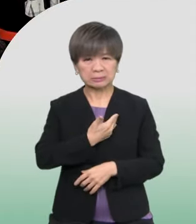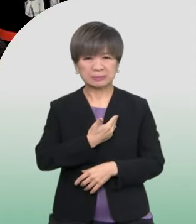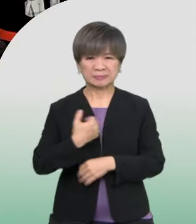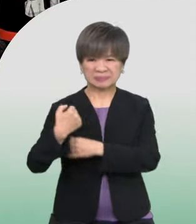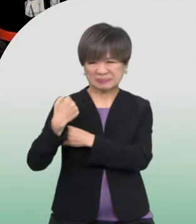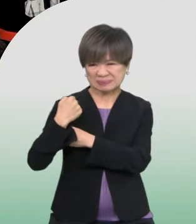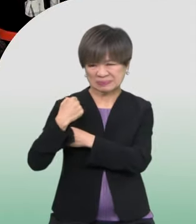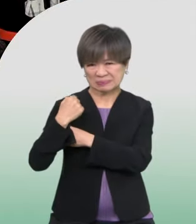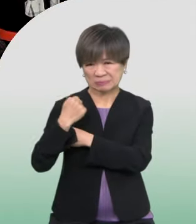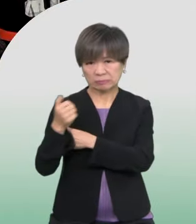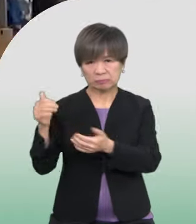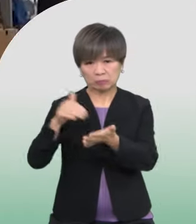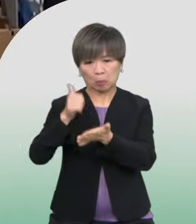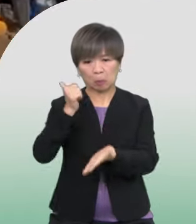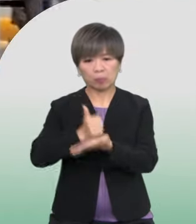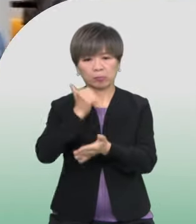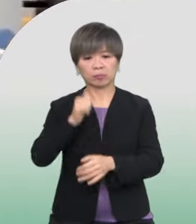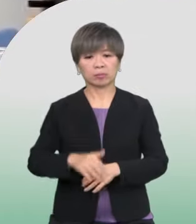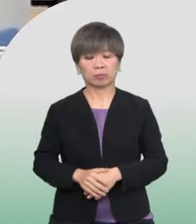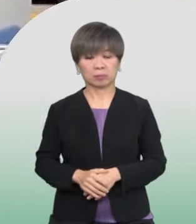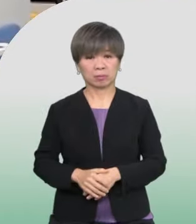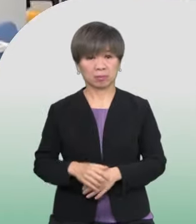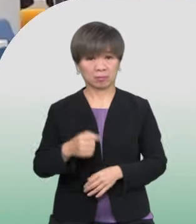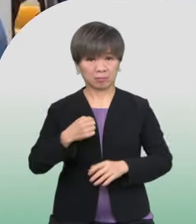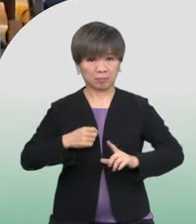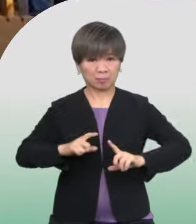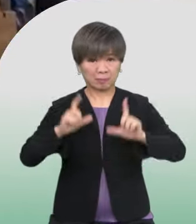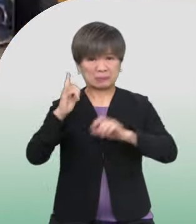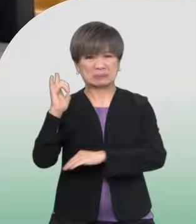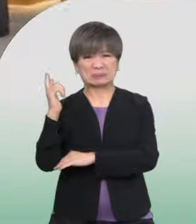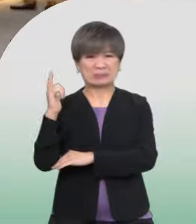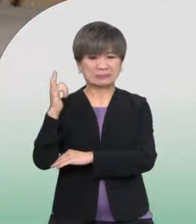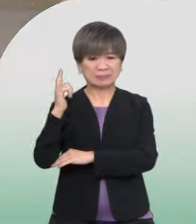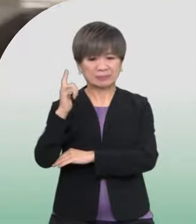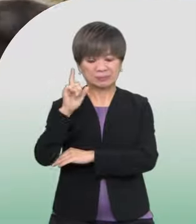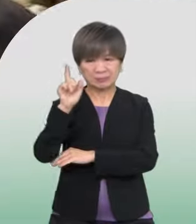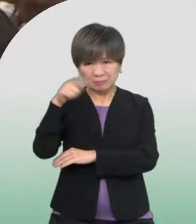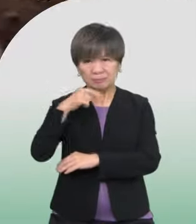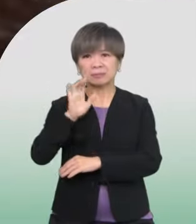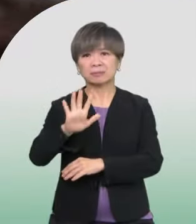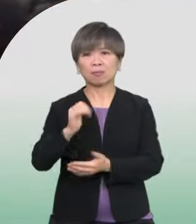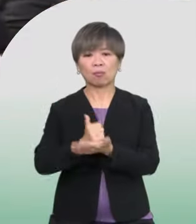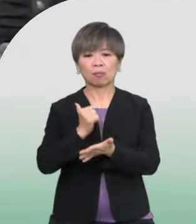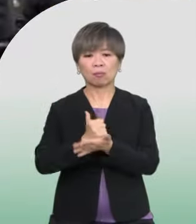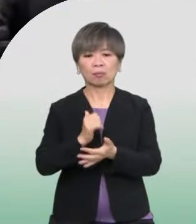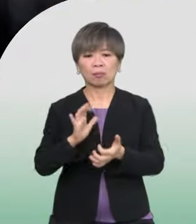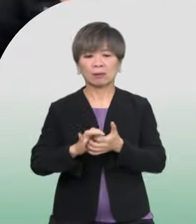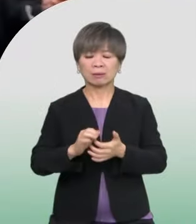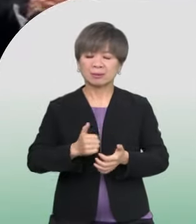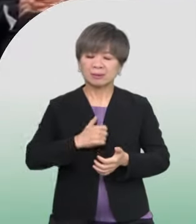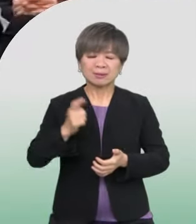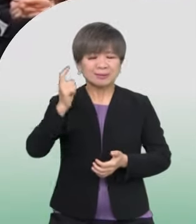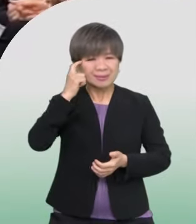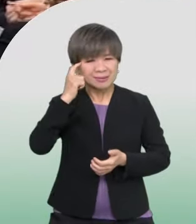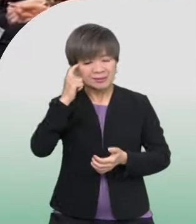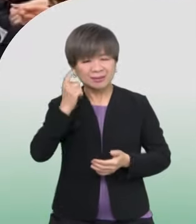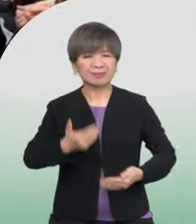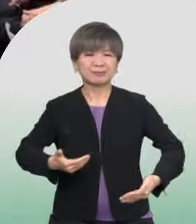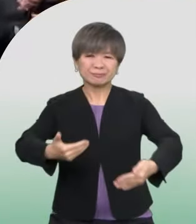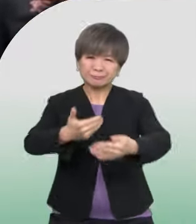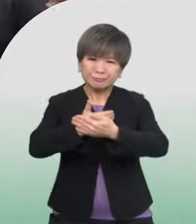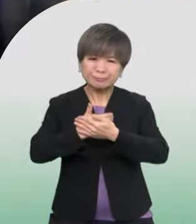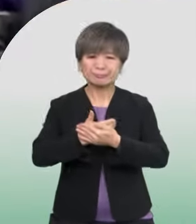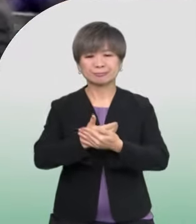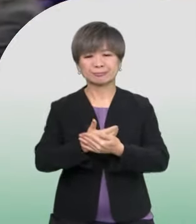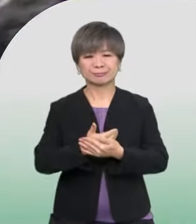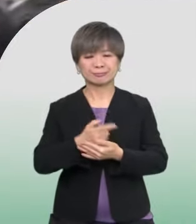叫毅力哈。 嗯。 按照东京啊，看到记得出现的时间啊，色彩上啊，亲像个男